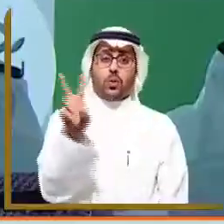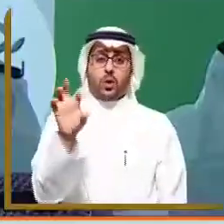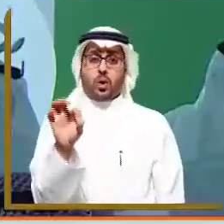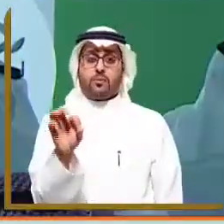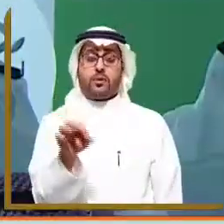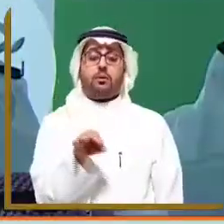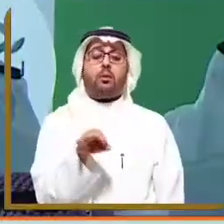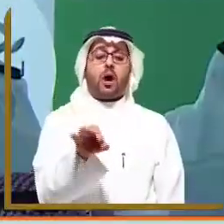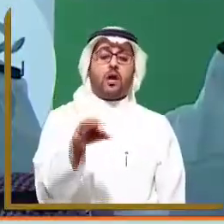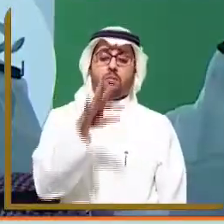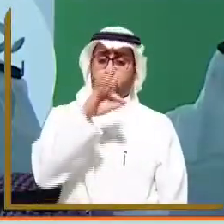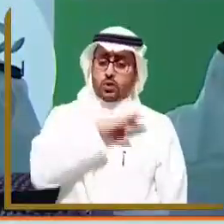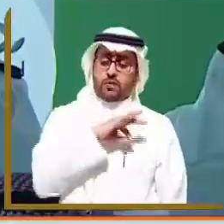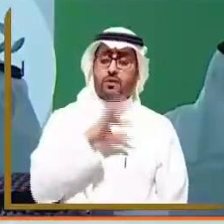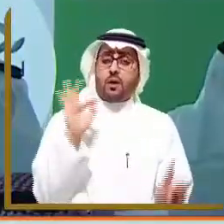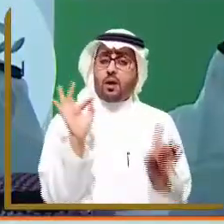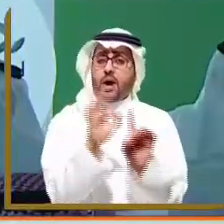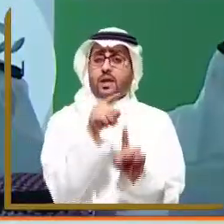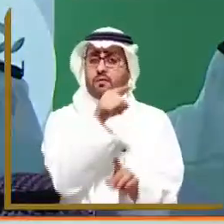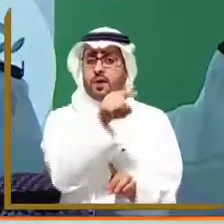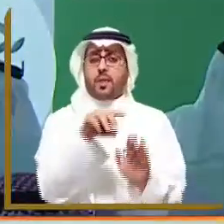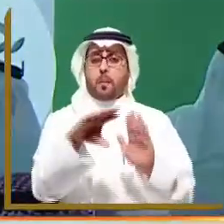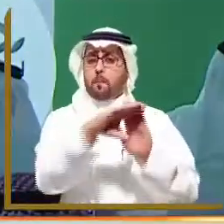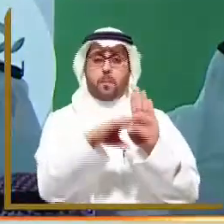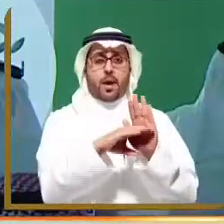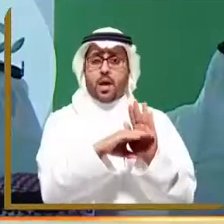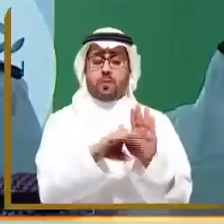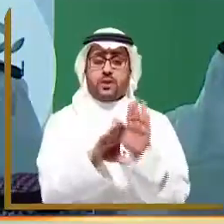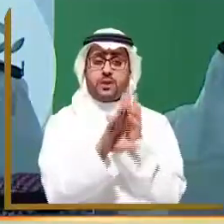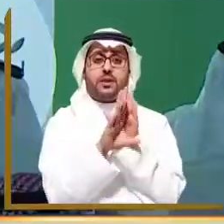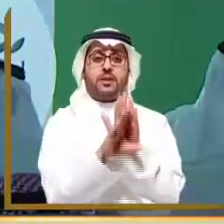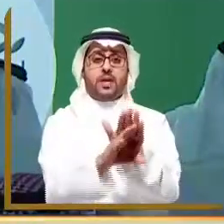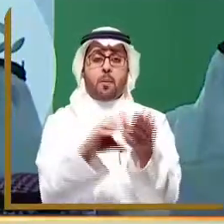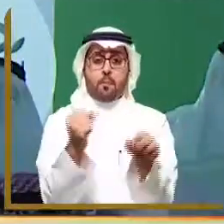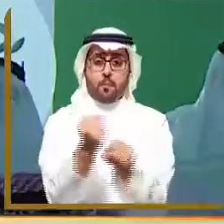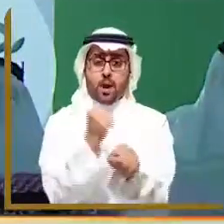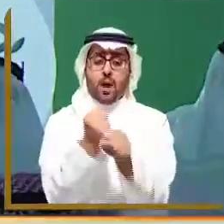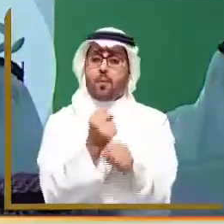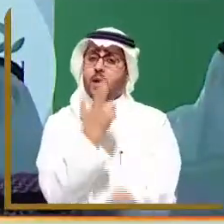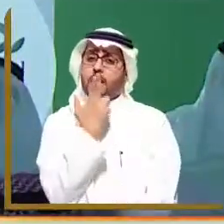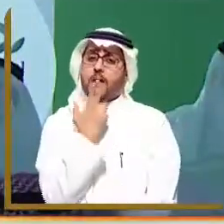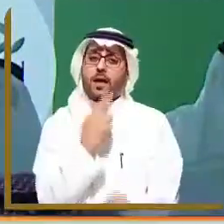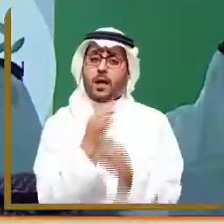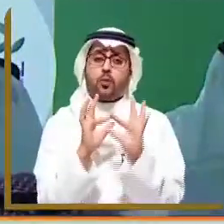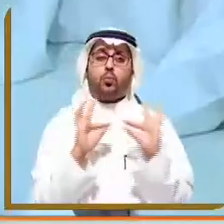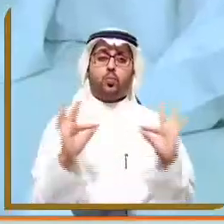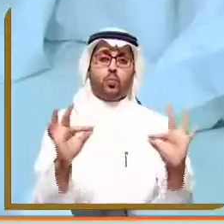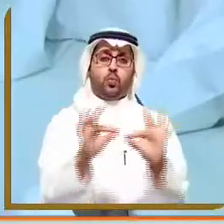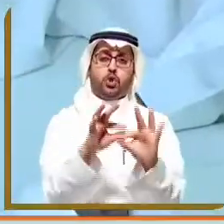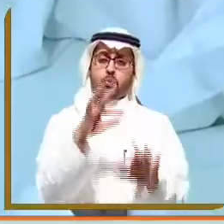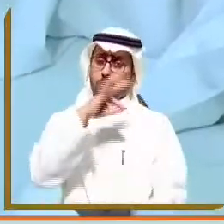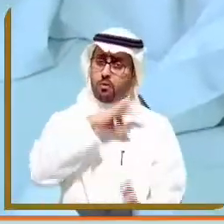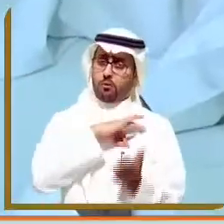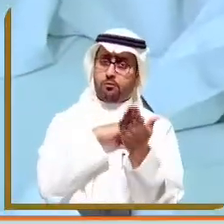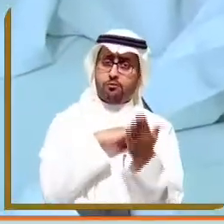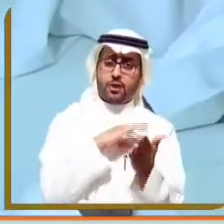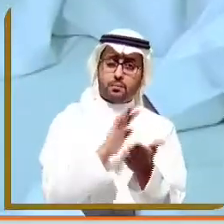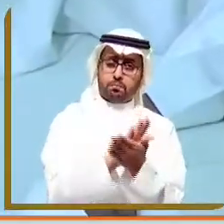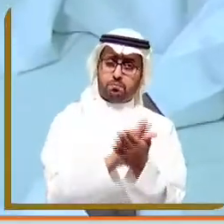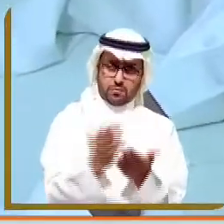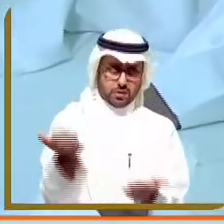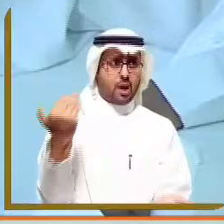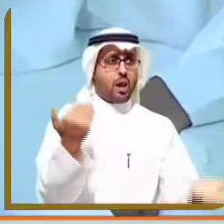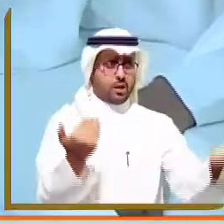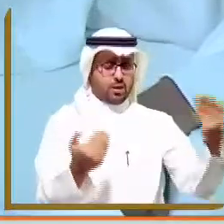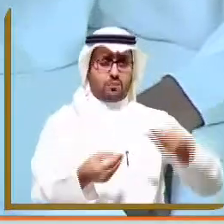852 ألف مستفيد، وتهدف الحملة إلى تعزيز العمل الخيري لأفراد المجتمع والحث والتشجيع على